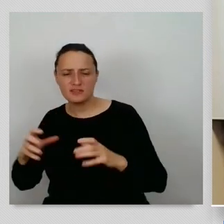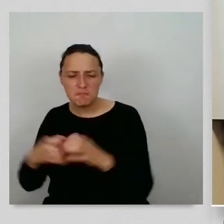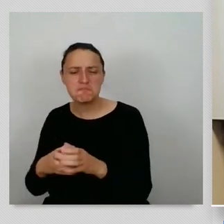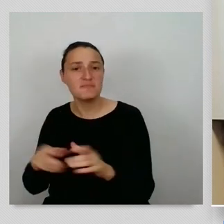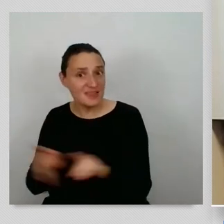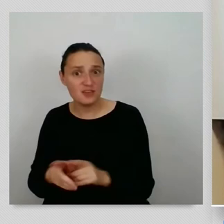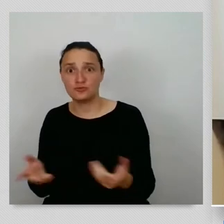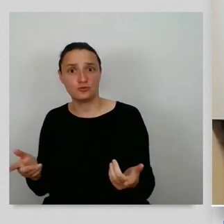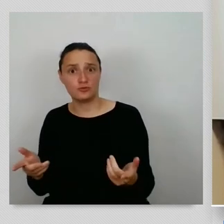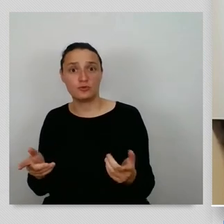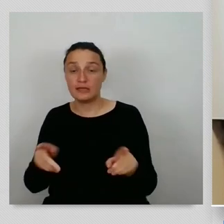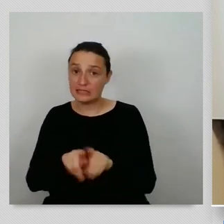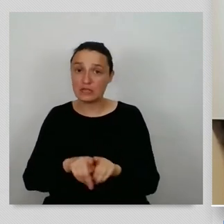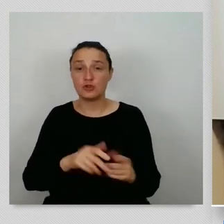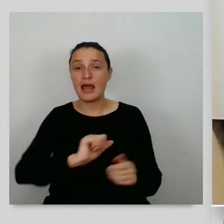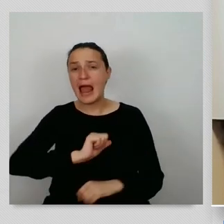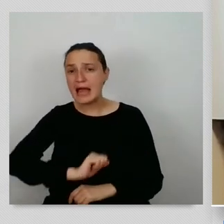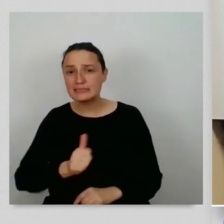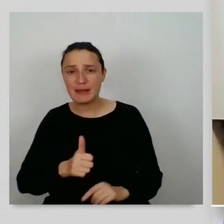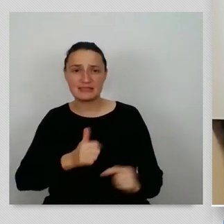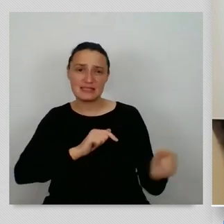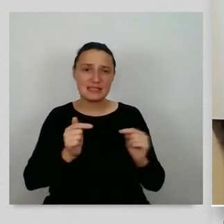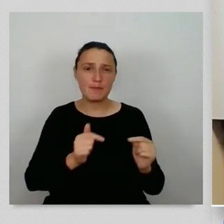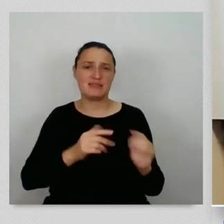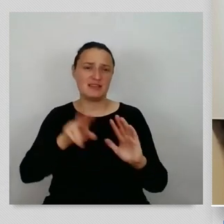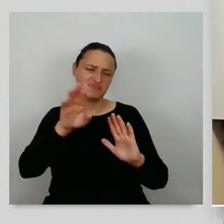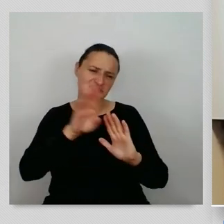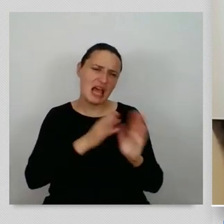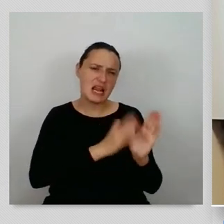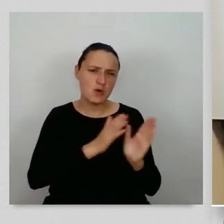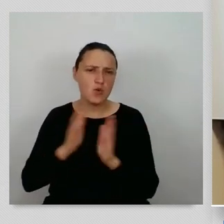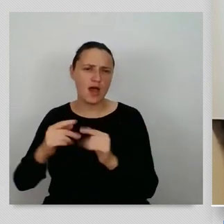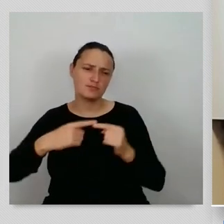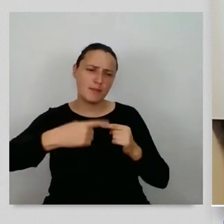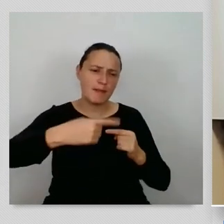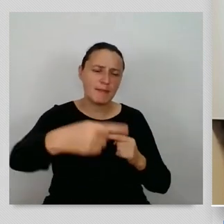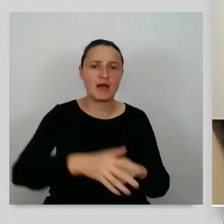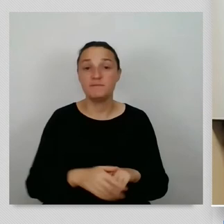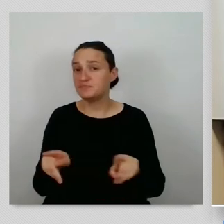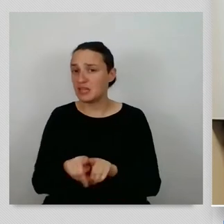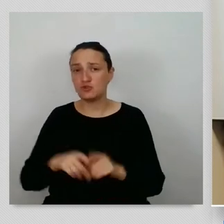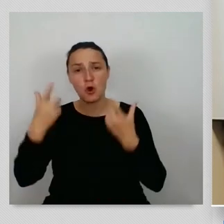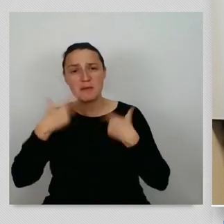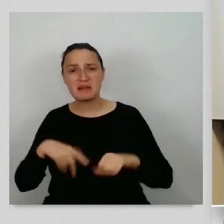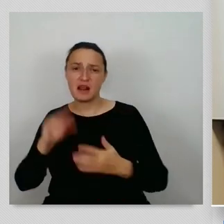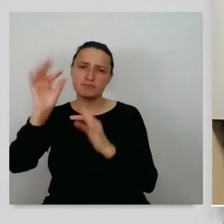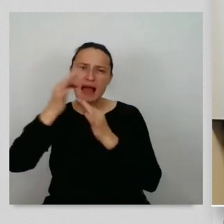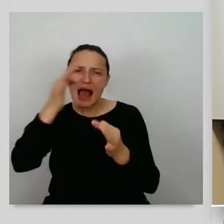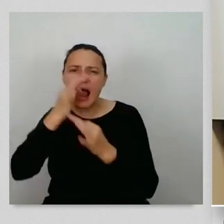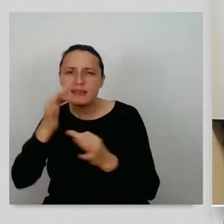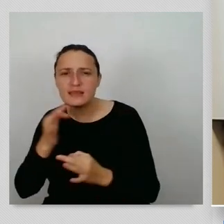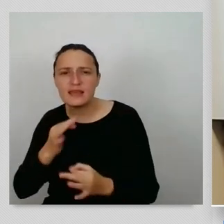poprzez regularne debaty ekspertów, i poprzez ankiety wysyłane przez obywateli i obywatelki, która będzie